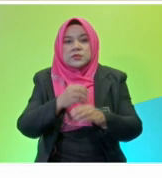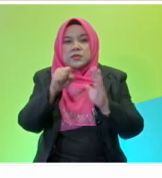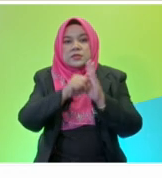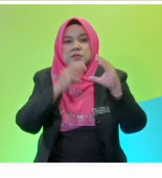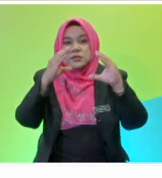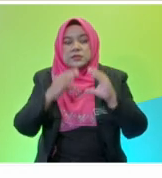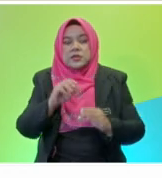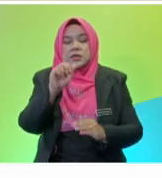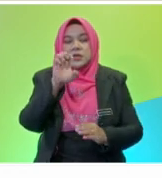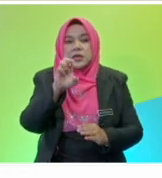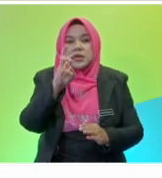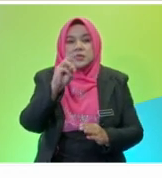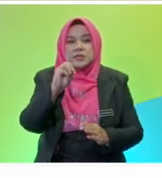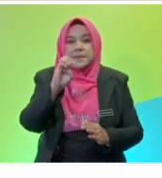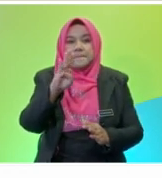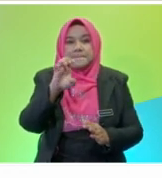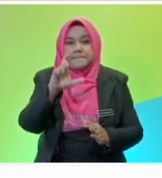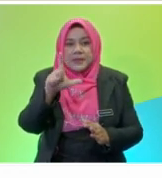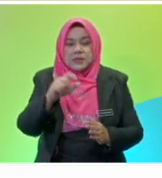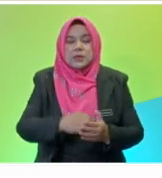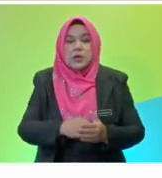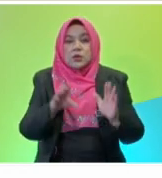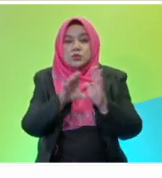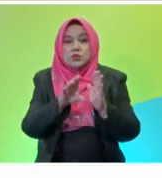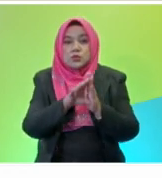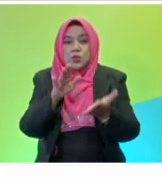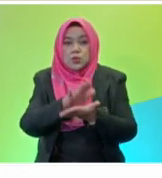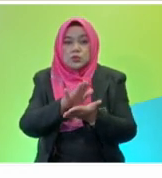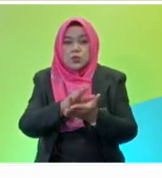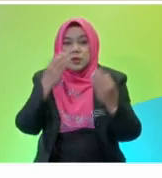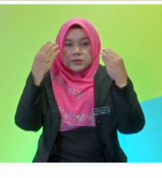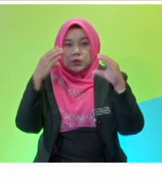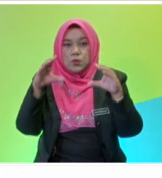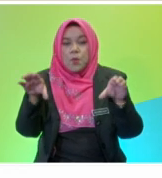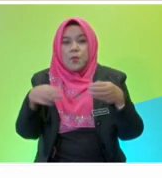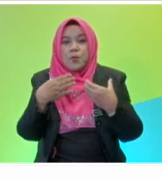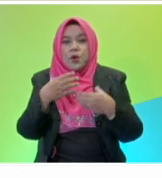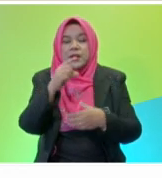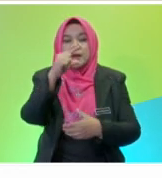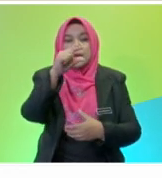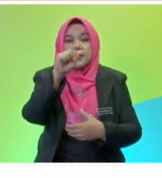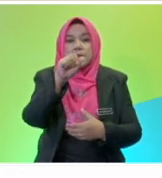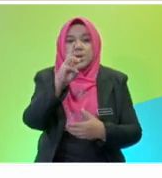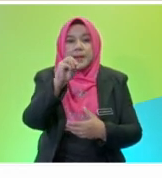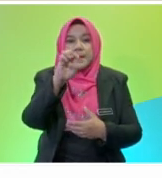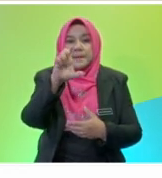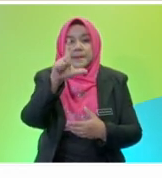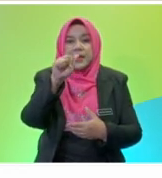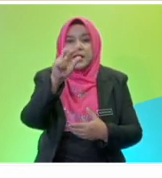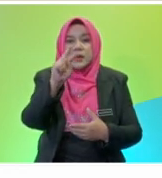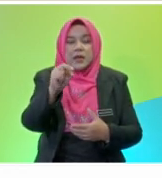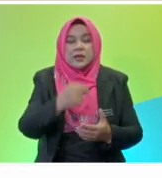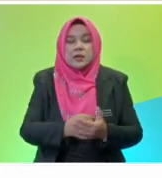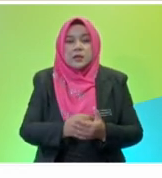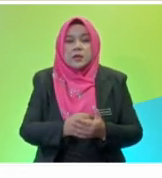untuk sekolah saya saya buat gamelan gamelan ini kalau buat kalau guru-guru ataupun penutup boleh tengok